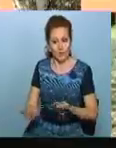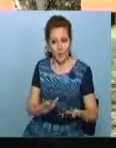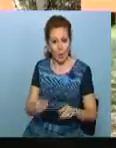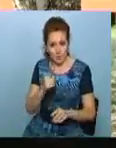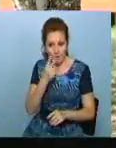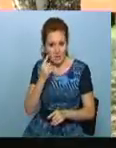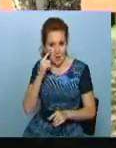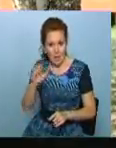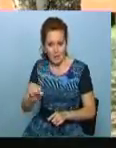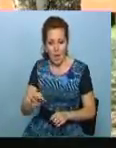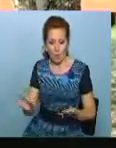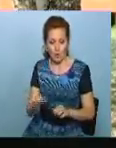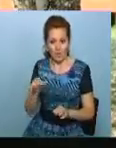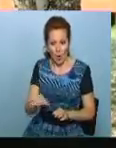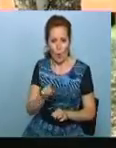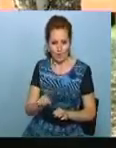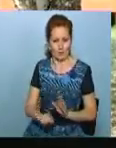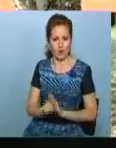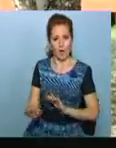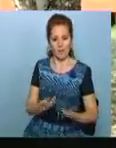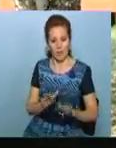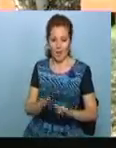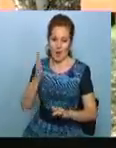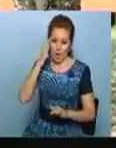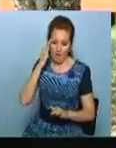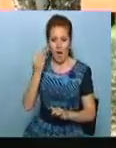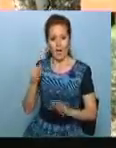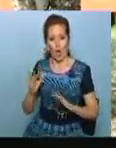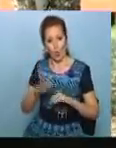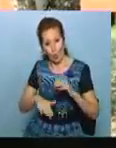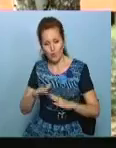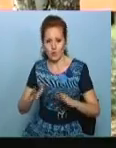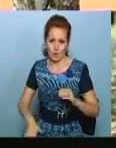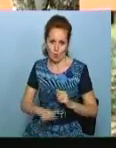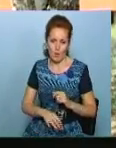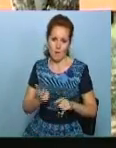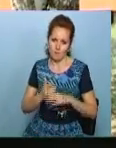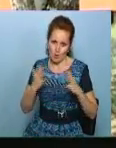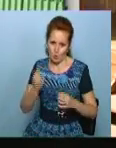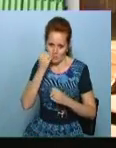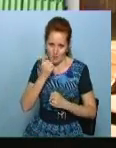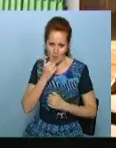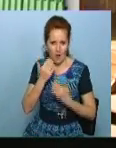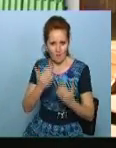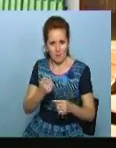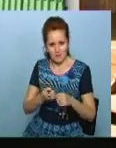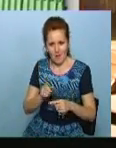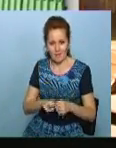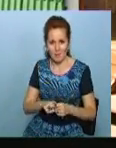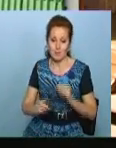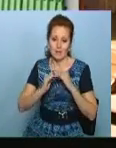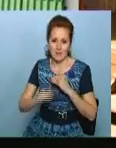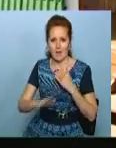наверное? Включая музыку, и тут же у них ритмично двигается и голова, и ручки, и ножки. Очень здорово, очень большое спасибо вам за это. Сцена помогла в